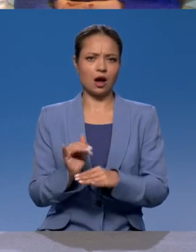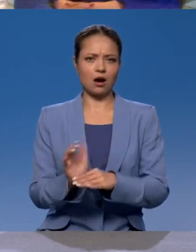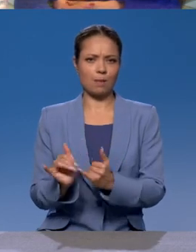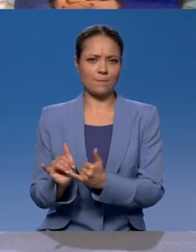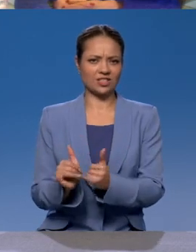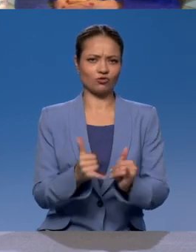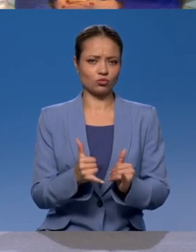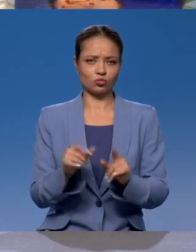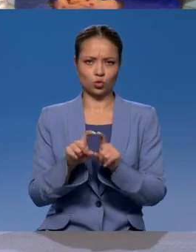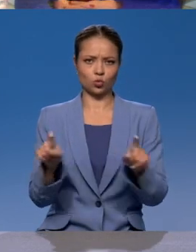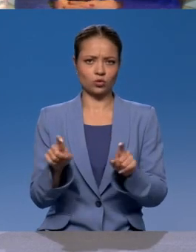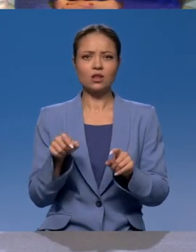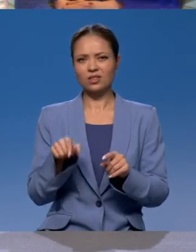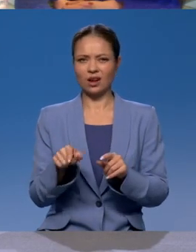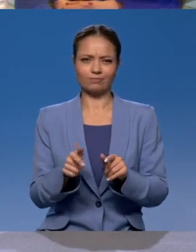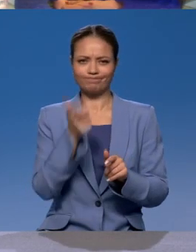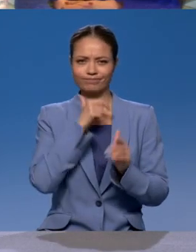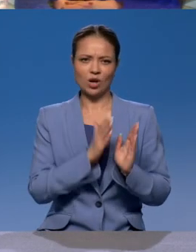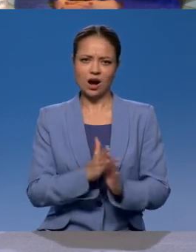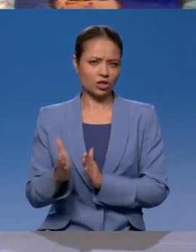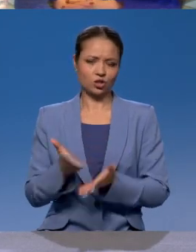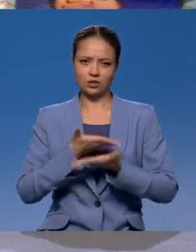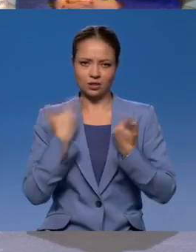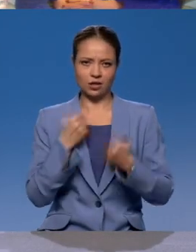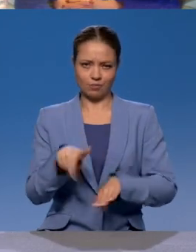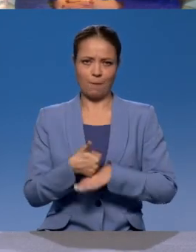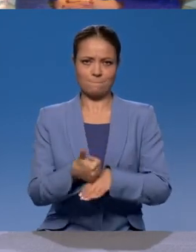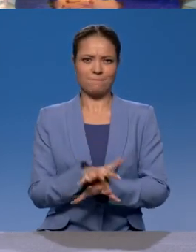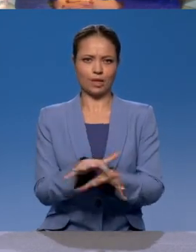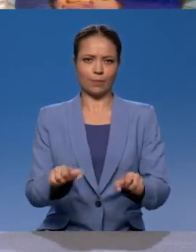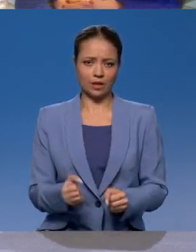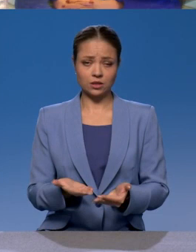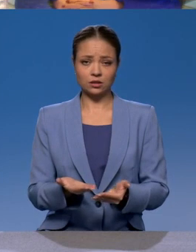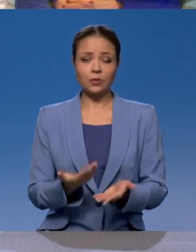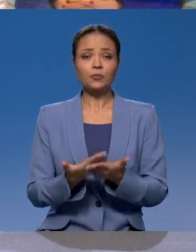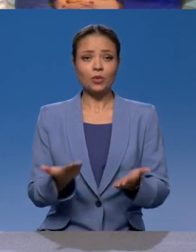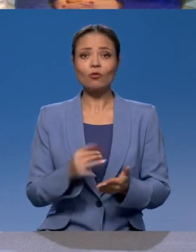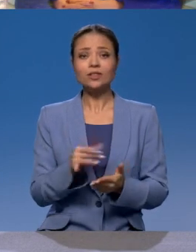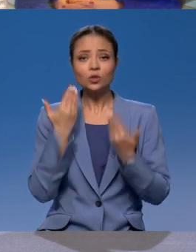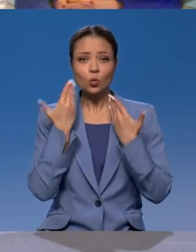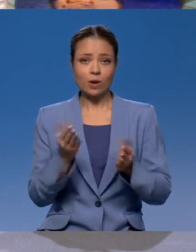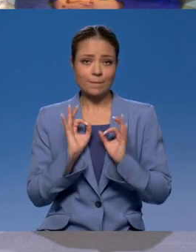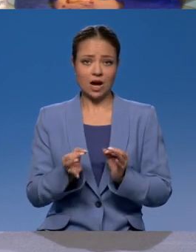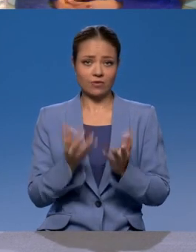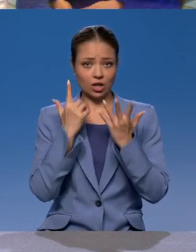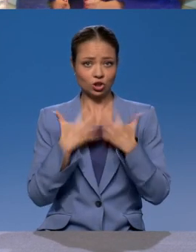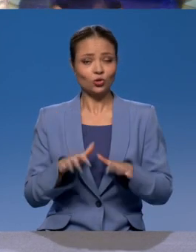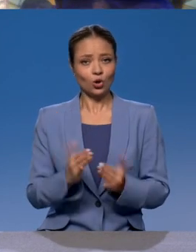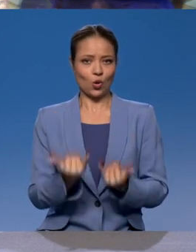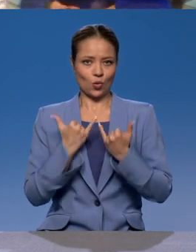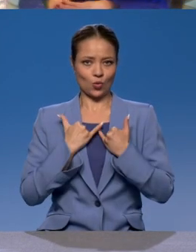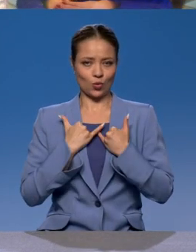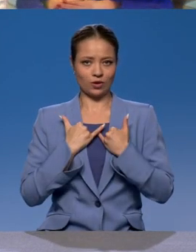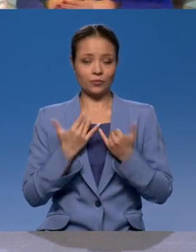не отличаются ни порядочностью монополиста на сегодняшний день, ни умением правильно рассчитывать это все только в свою сторону. Поэтому